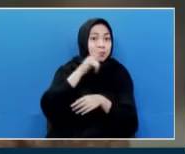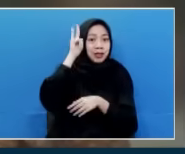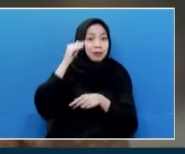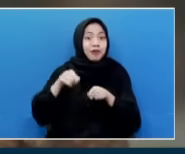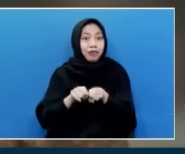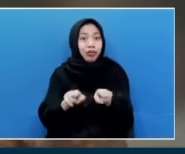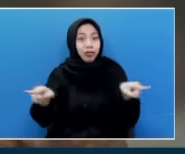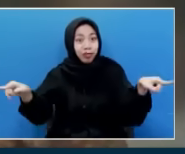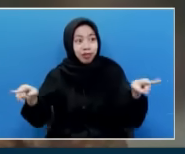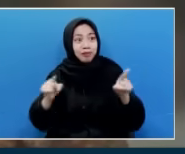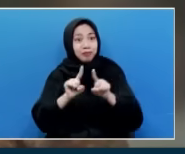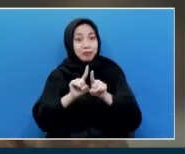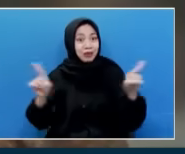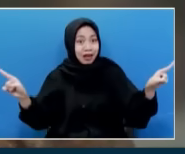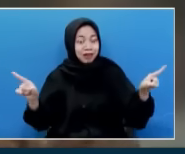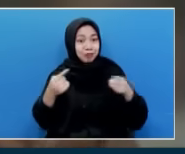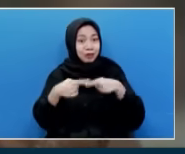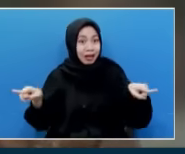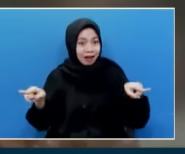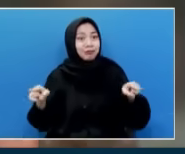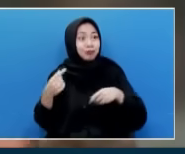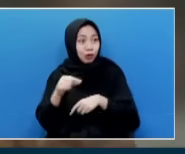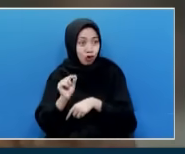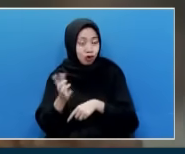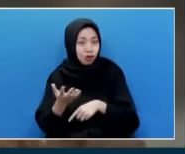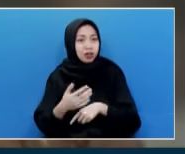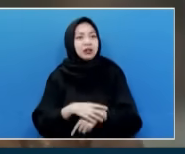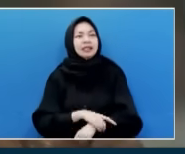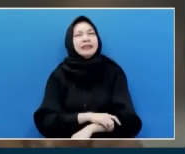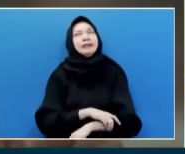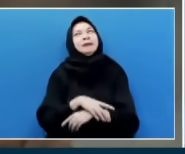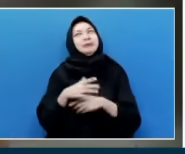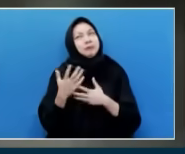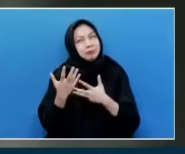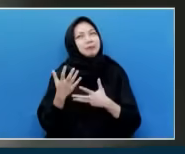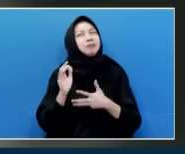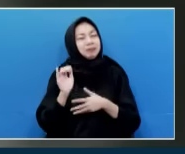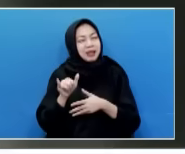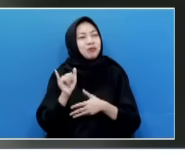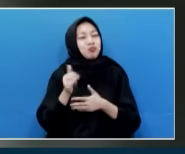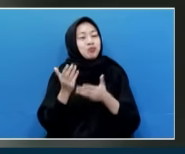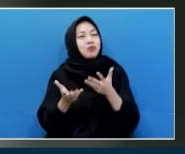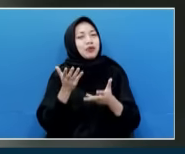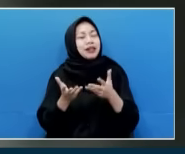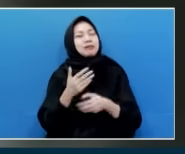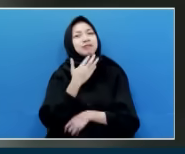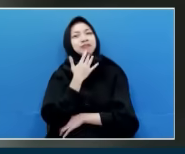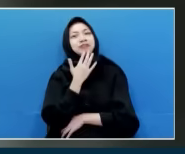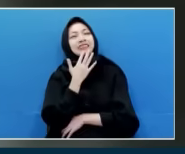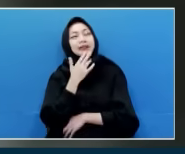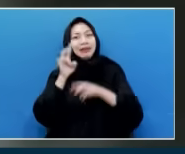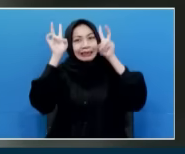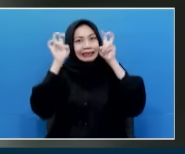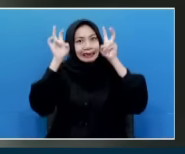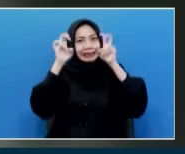Mbak kalau menurut saya ini penegasan bahwa ee memang tampaknya bukan sekedar apa ya sandiwara